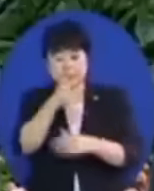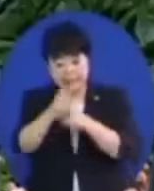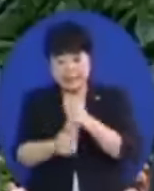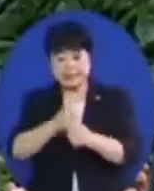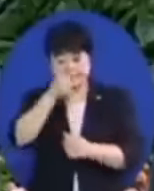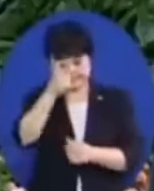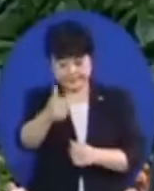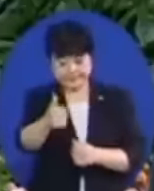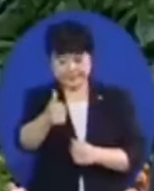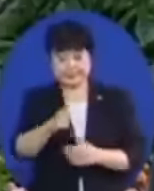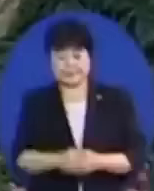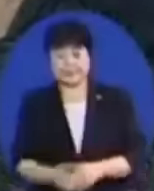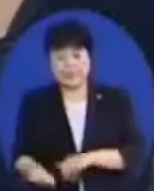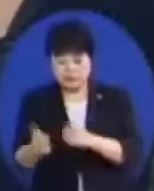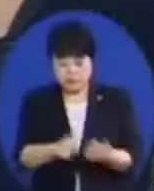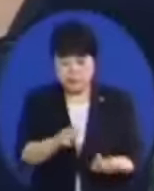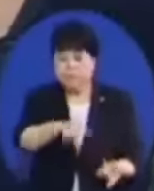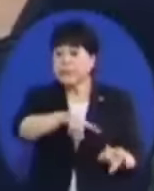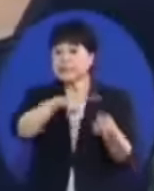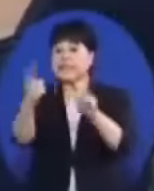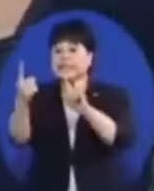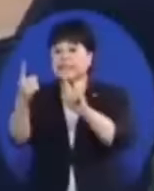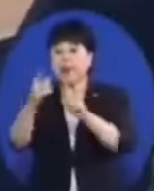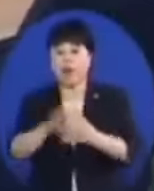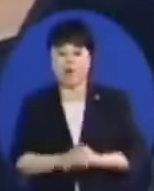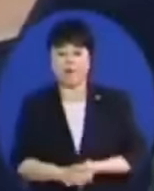하나님은 죽은 자를 살리시며